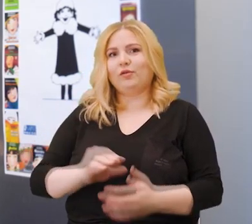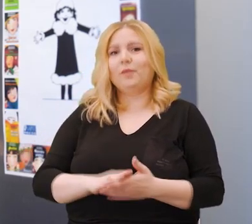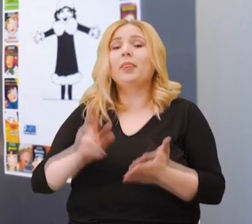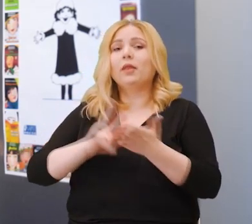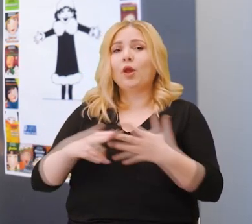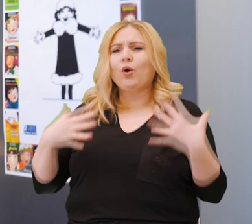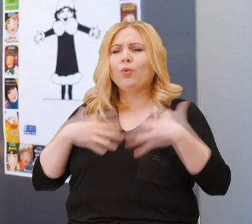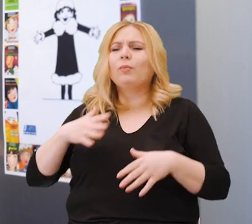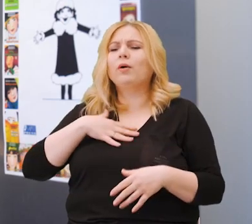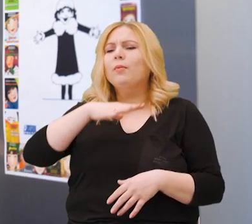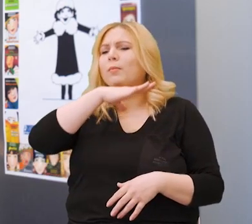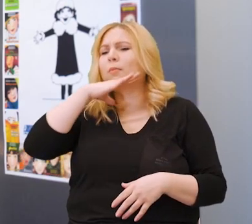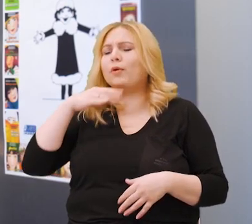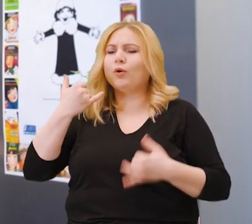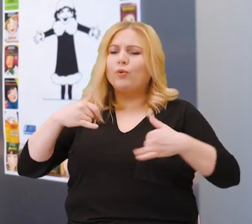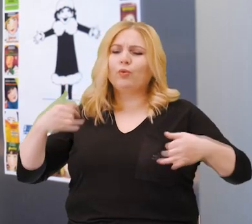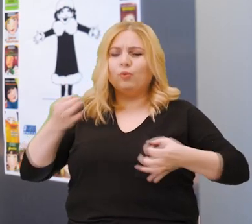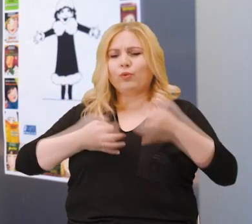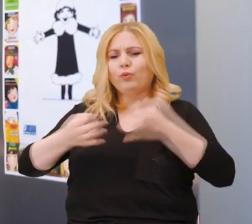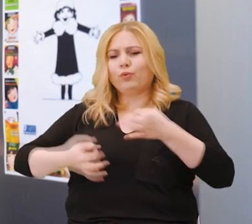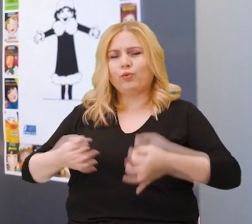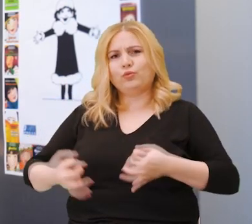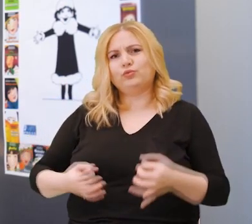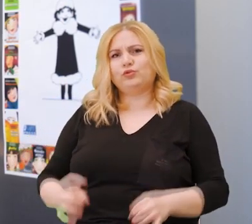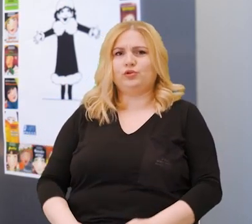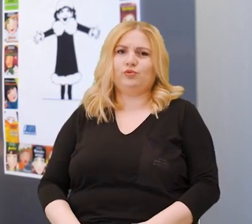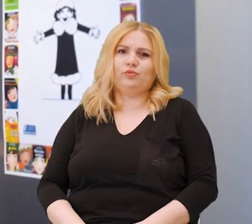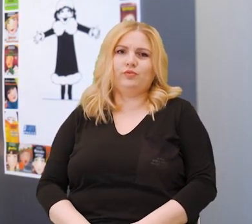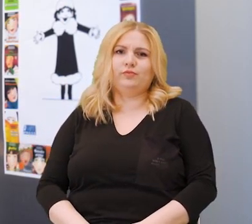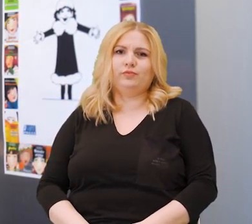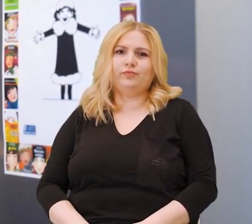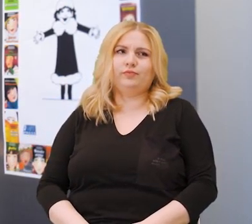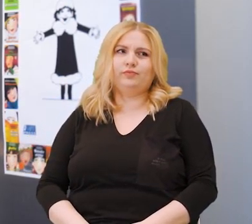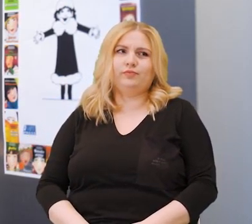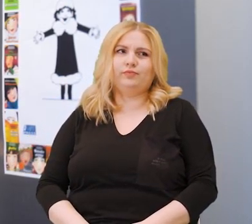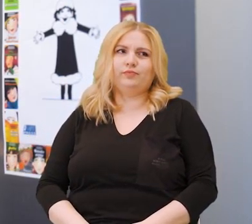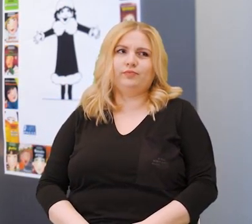kitelka iskrzyły mu się setki guzików poprzyklejanych starannie w orientalne wzory.